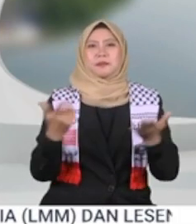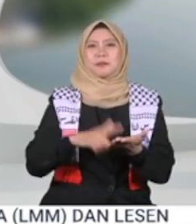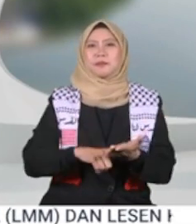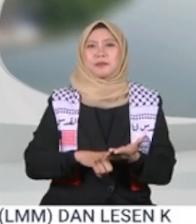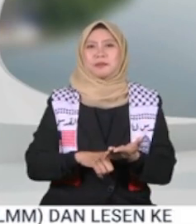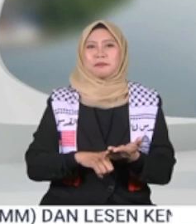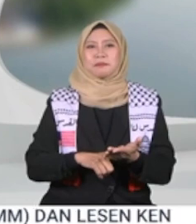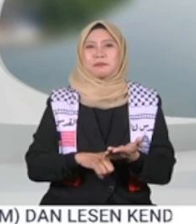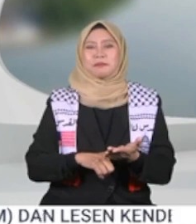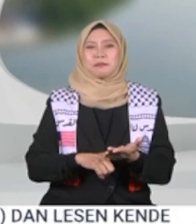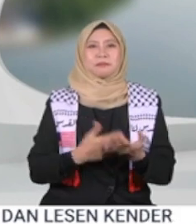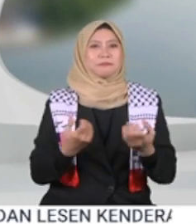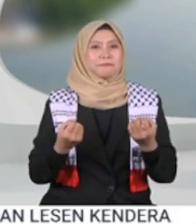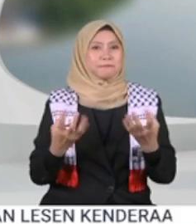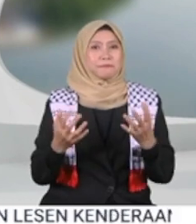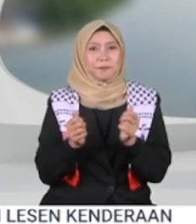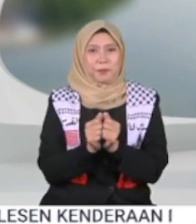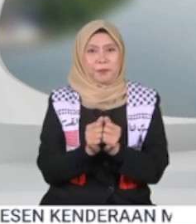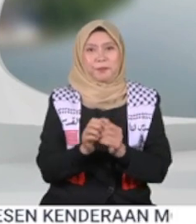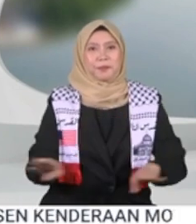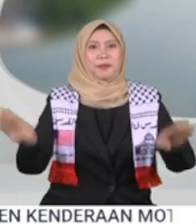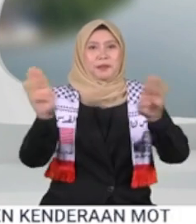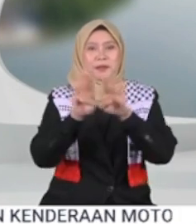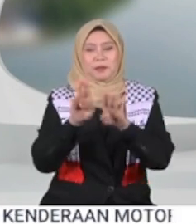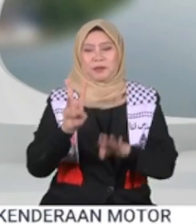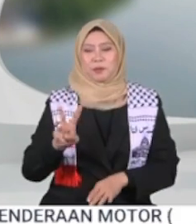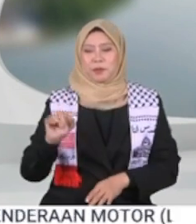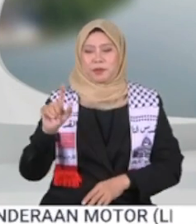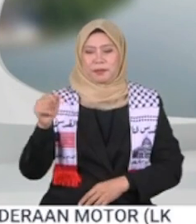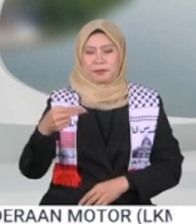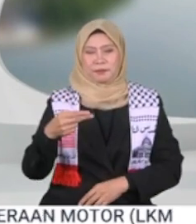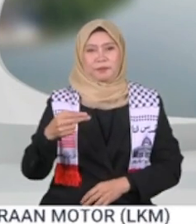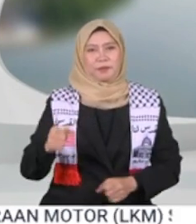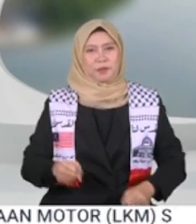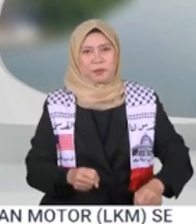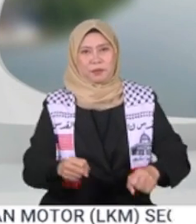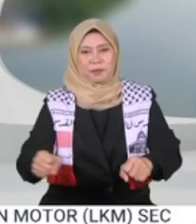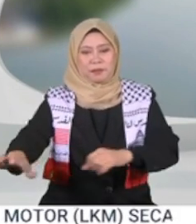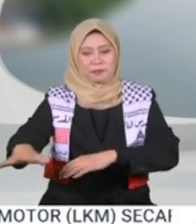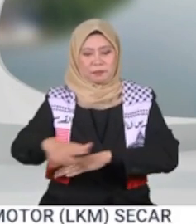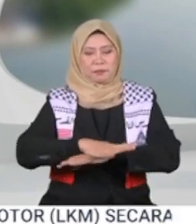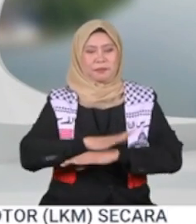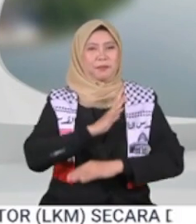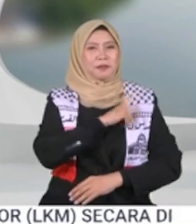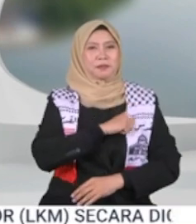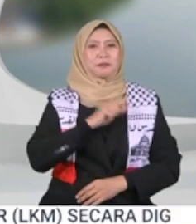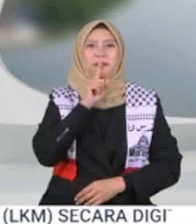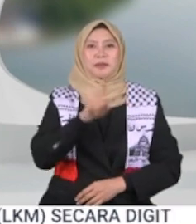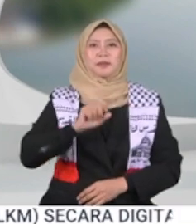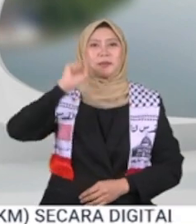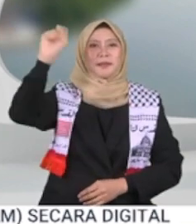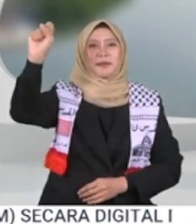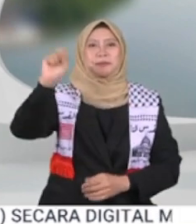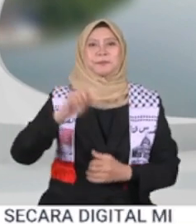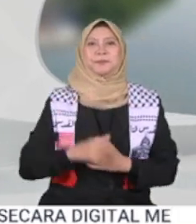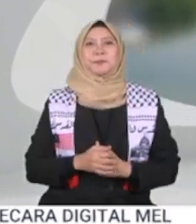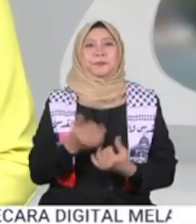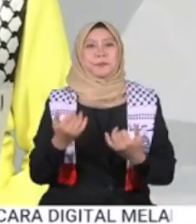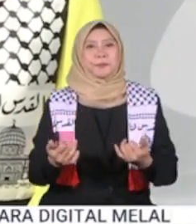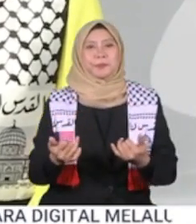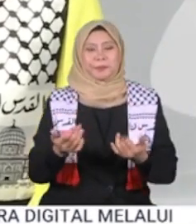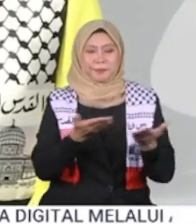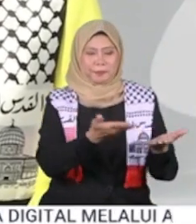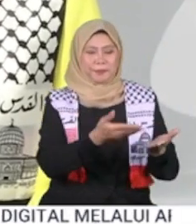perkembangan semasa dalam negara bersama berita wilayah dari sungai hingga ke Segara Palestin pasti Merdeka kembali bersama dia